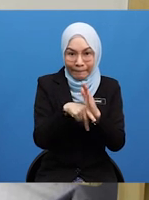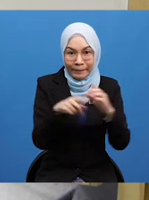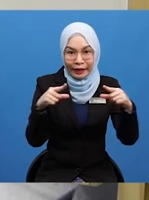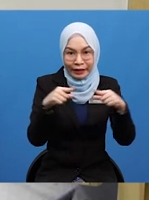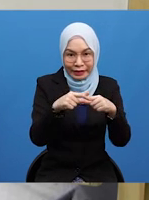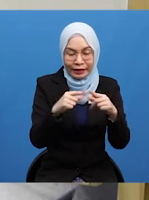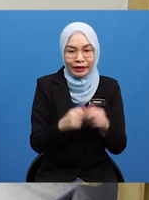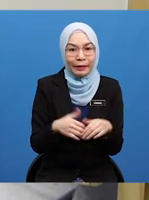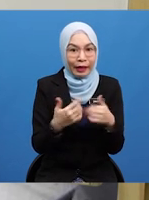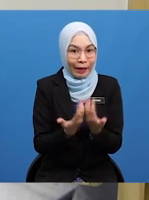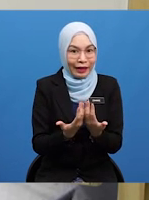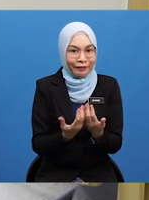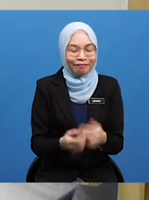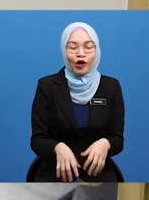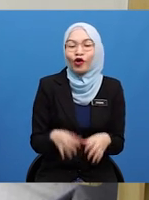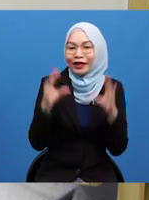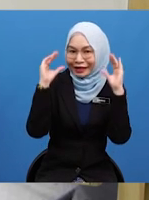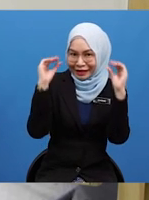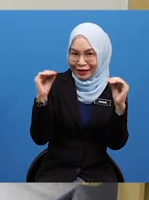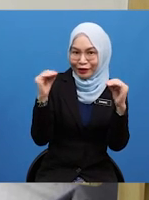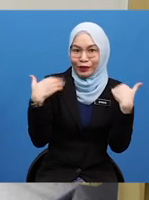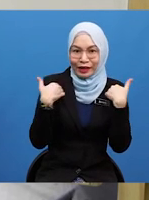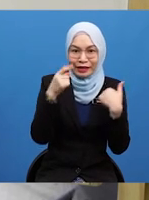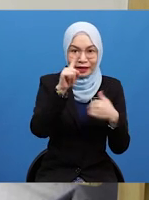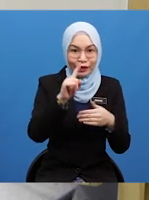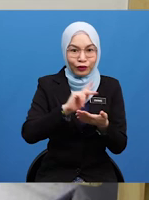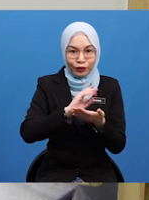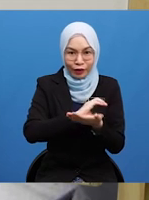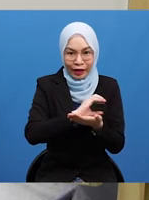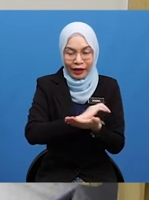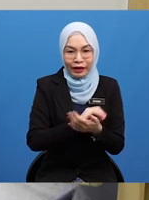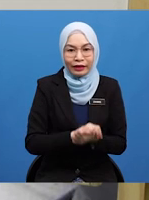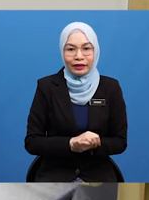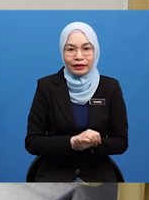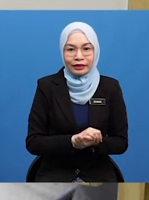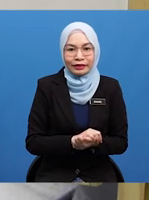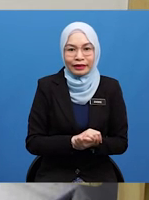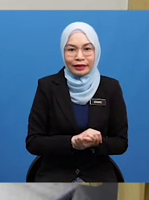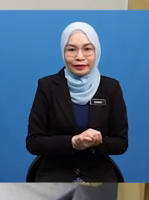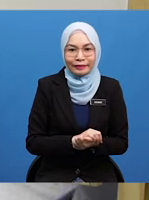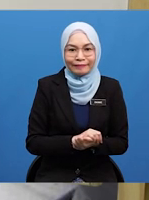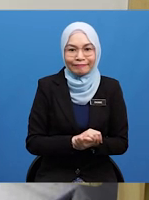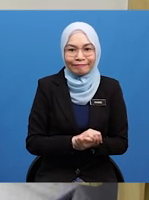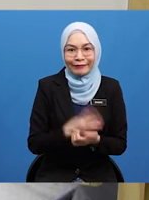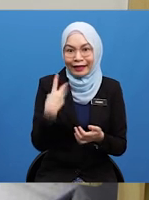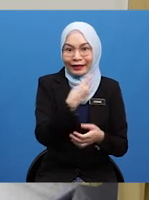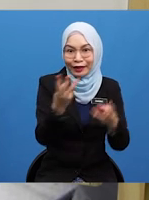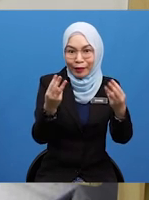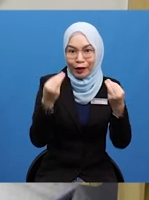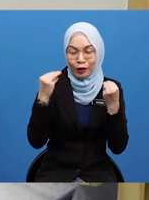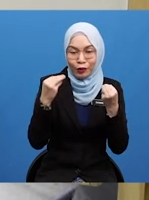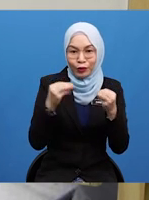yang berandaian 1 cm dan 1 cm. Kita hendak